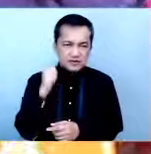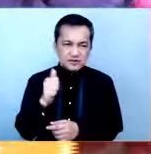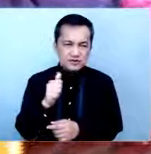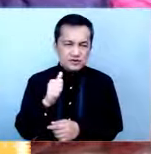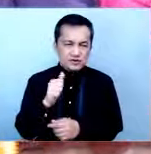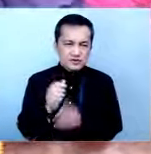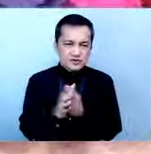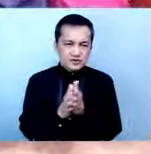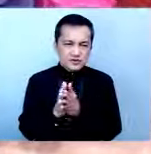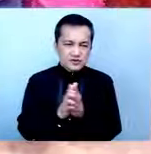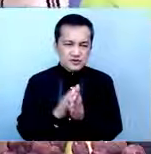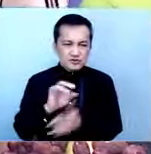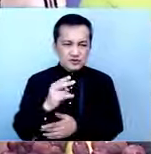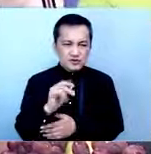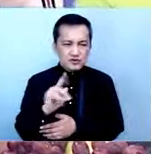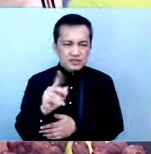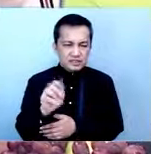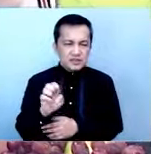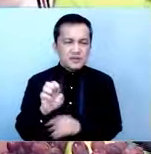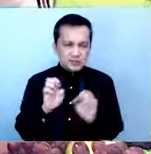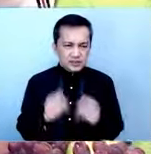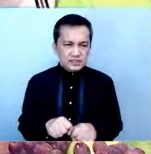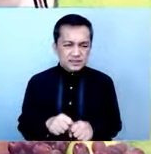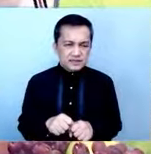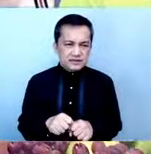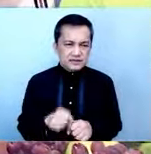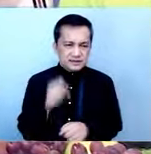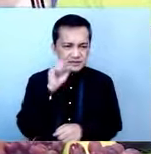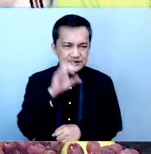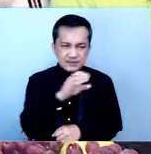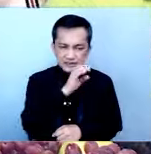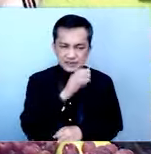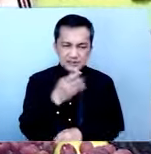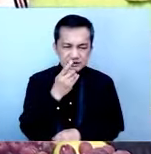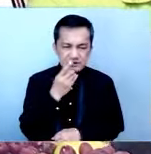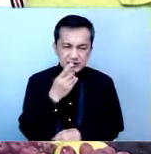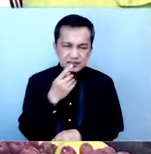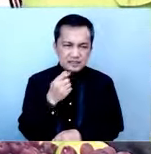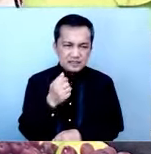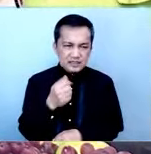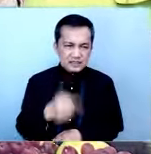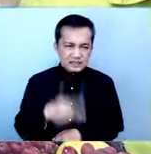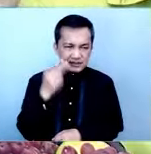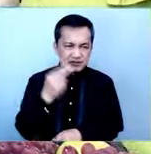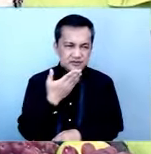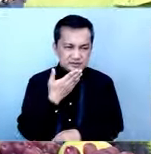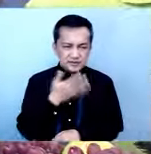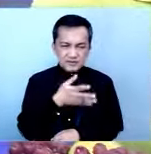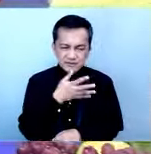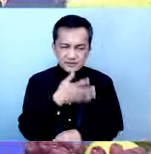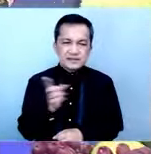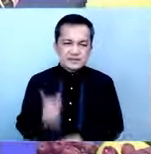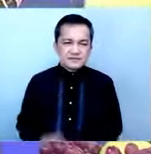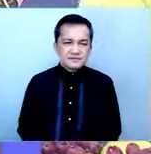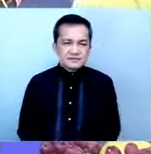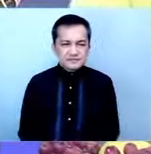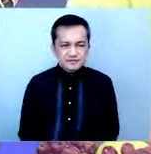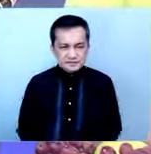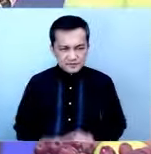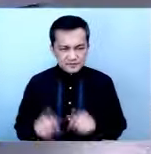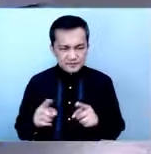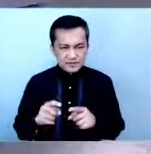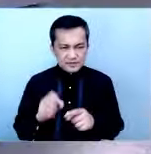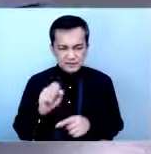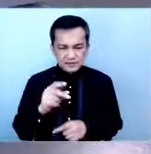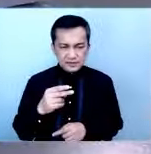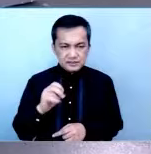Okay. Yes. Pwede pa rin. Pag mga diabetic kasi mataas sa sugar ni mommy, yan. Yes. Pero may difference ba sa shelf life? Kailangan makonsume